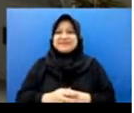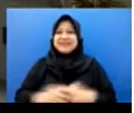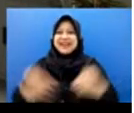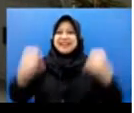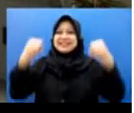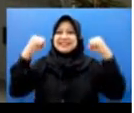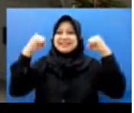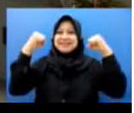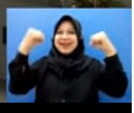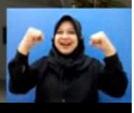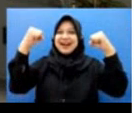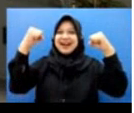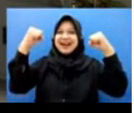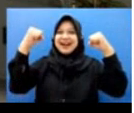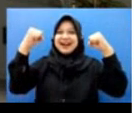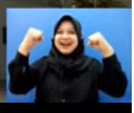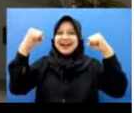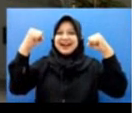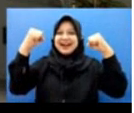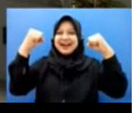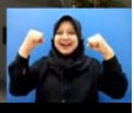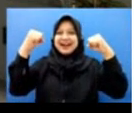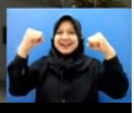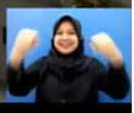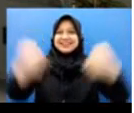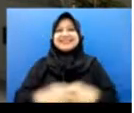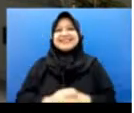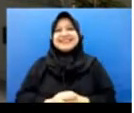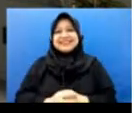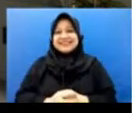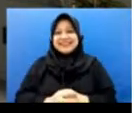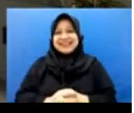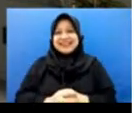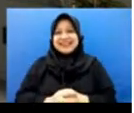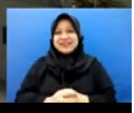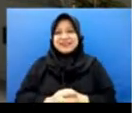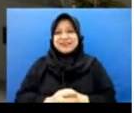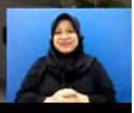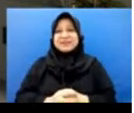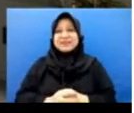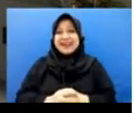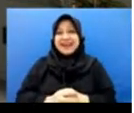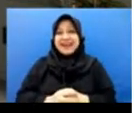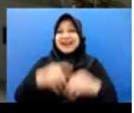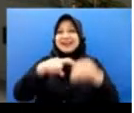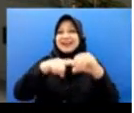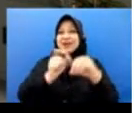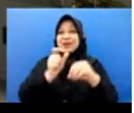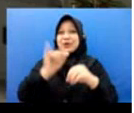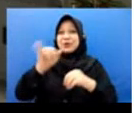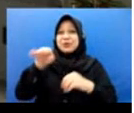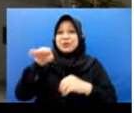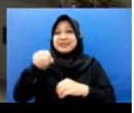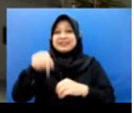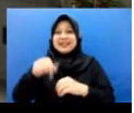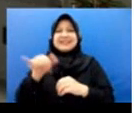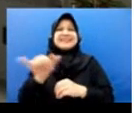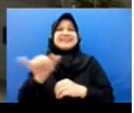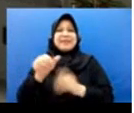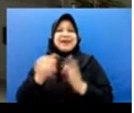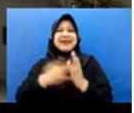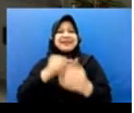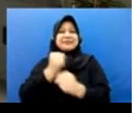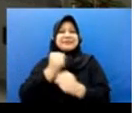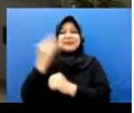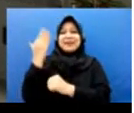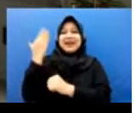semangat. Nah, ini dia. Sebetulnya Bapak dan Ibu, ini adalah kuis yang juga saya berikan di minggu lalu. Nah, ini ingin tahu